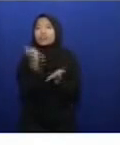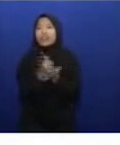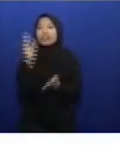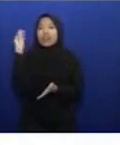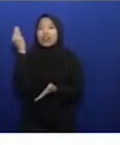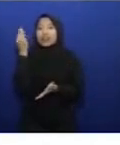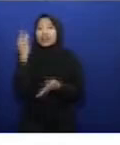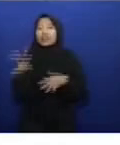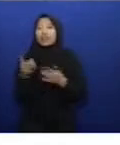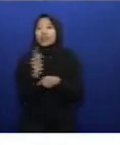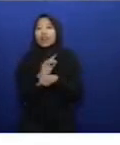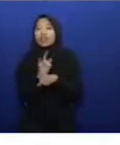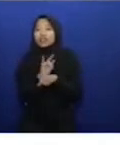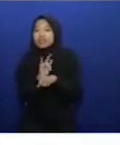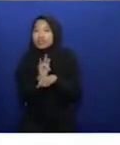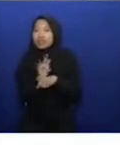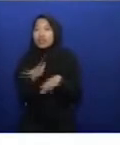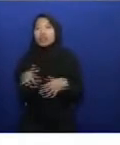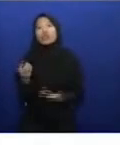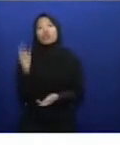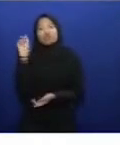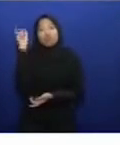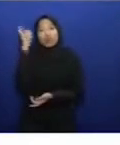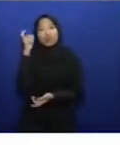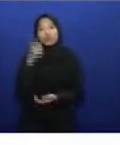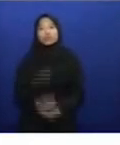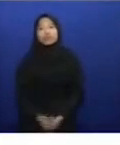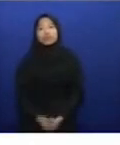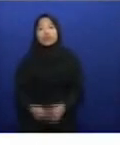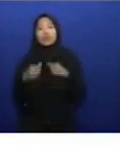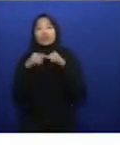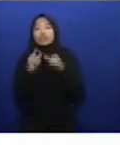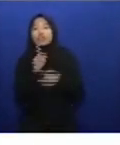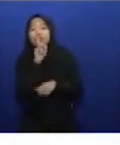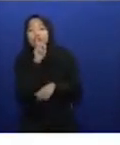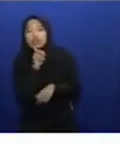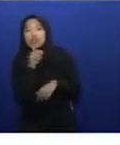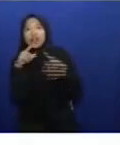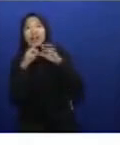Andre, fakultas apa? Fakultas Ilmu Komputer, Pak.